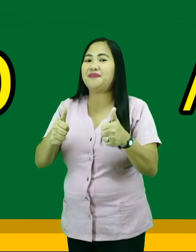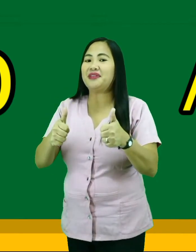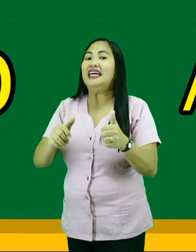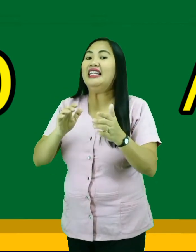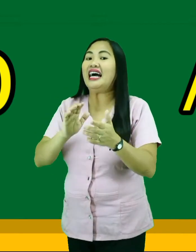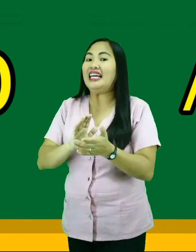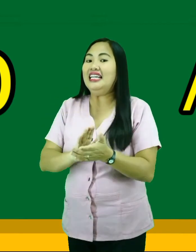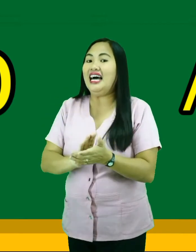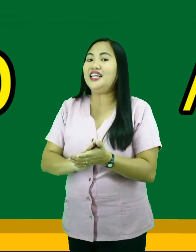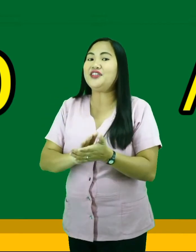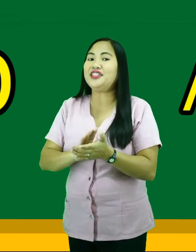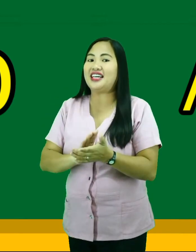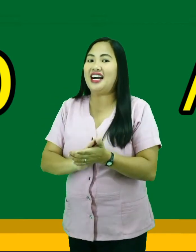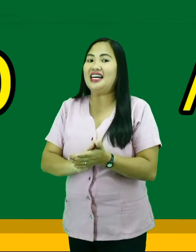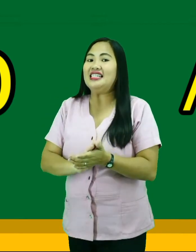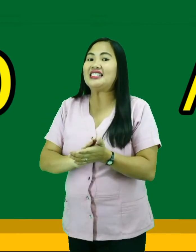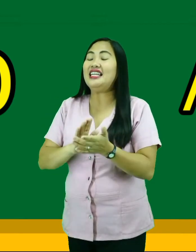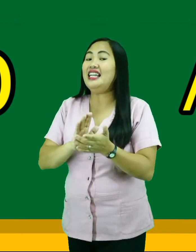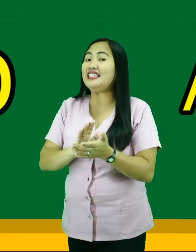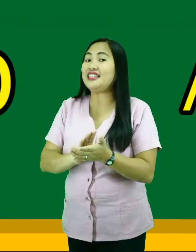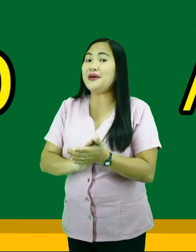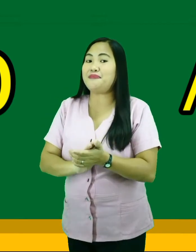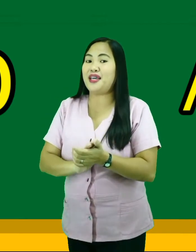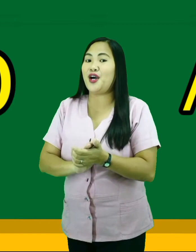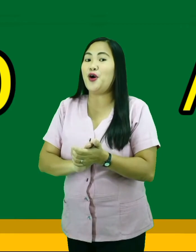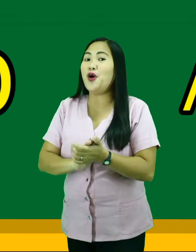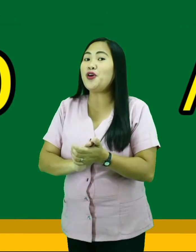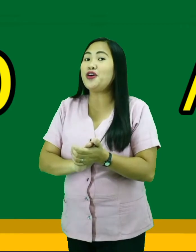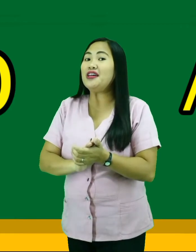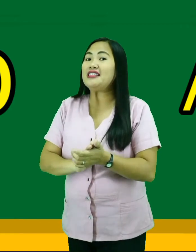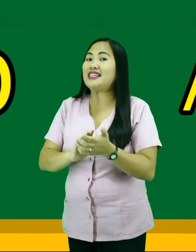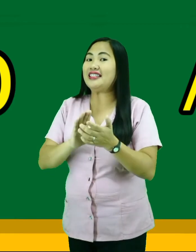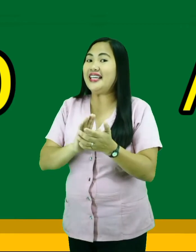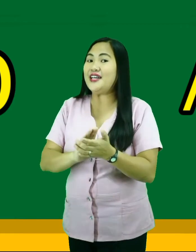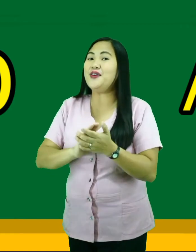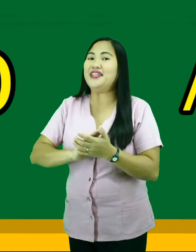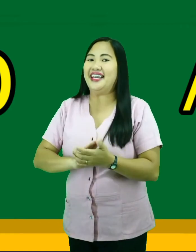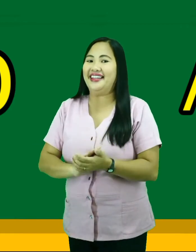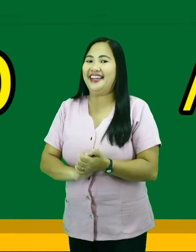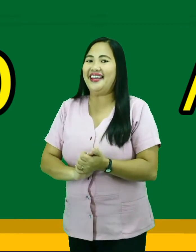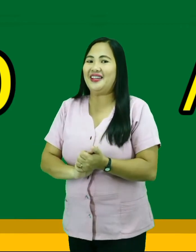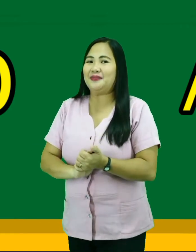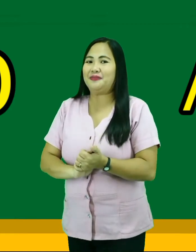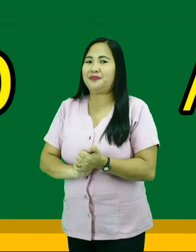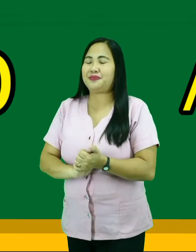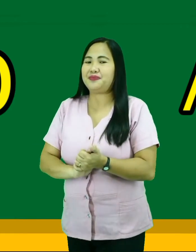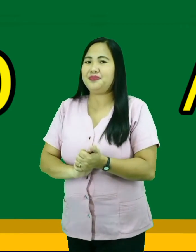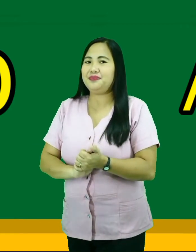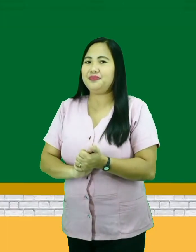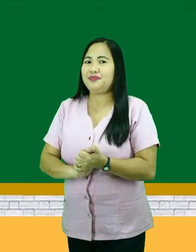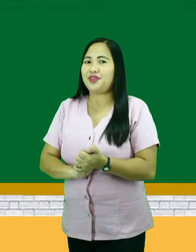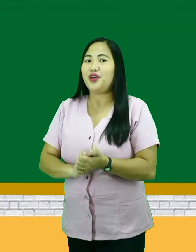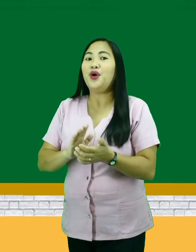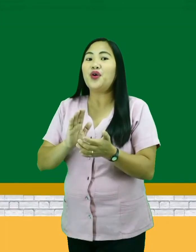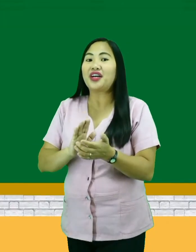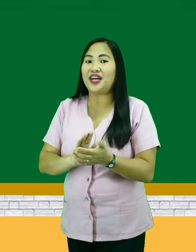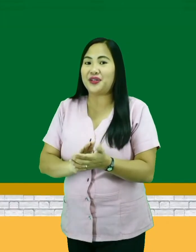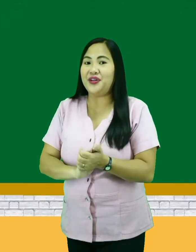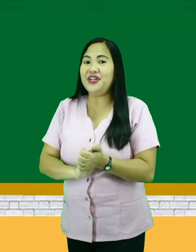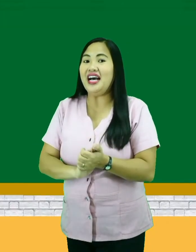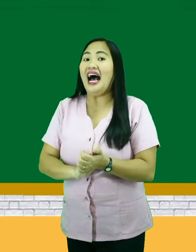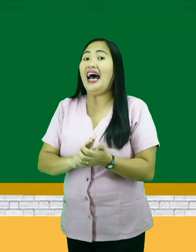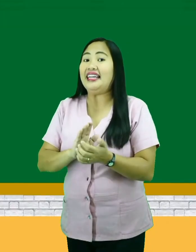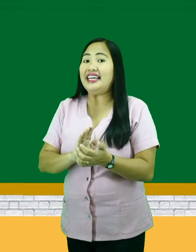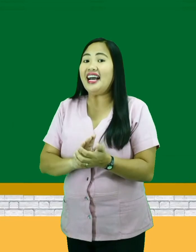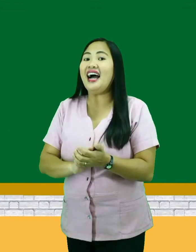good! Nakailanagid ka sa letrang B o sa tingog ni ini. O